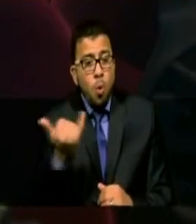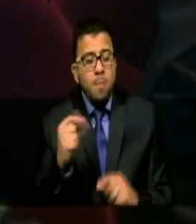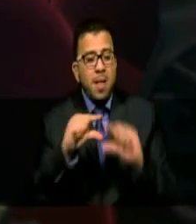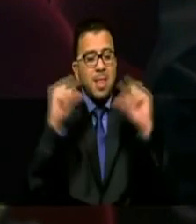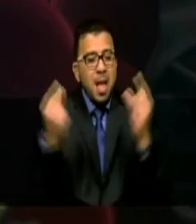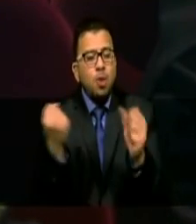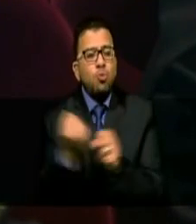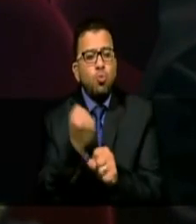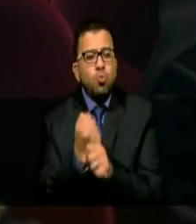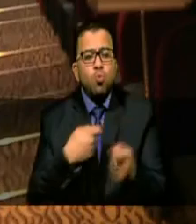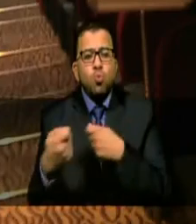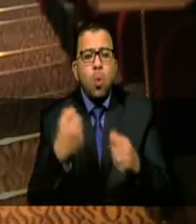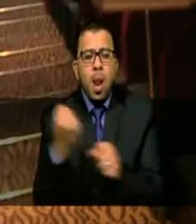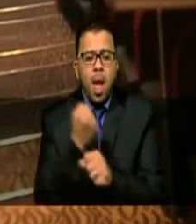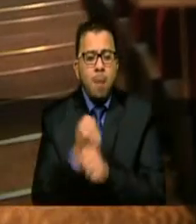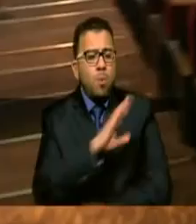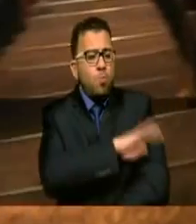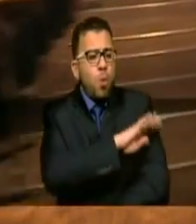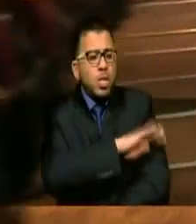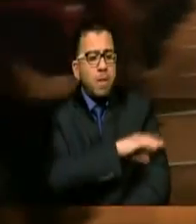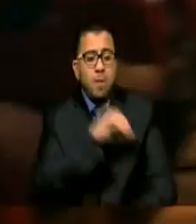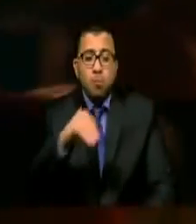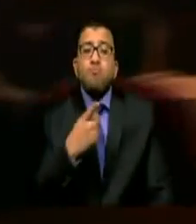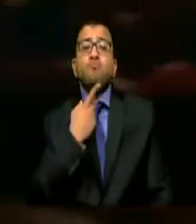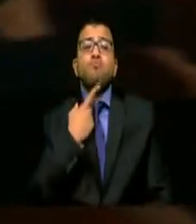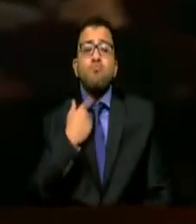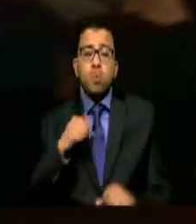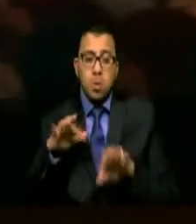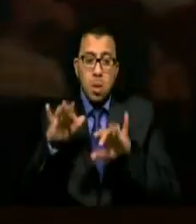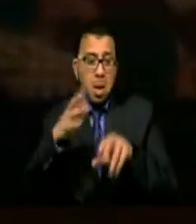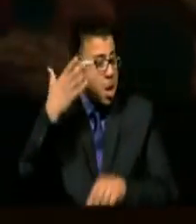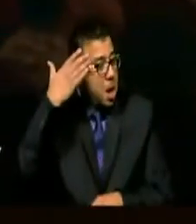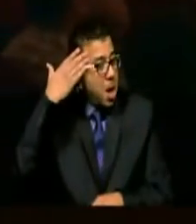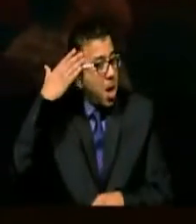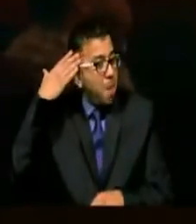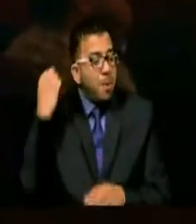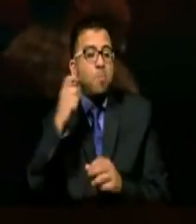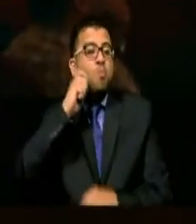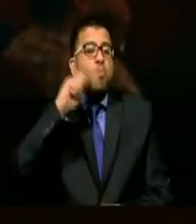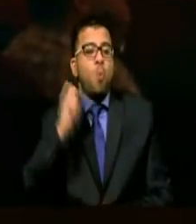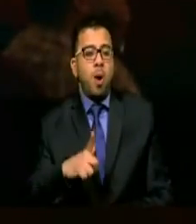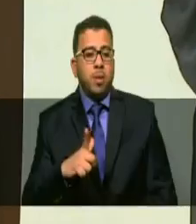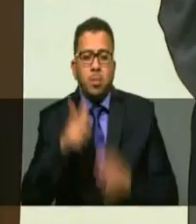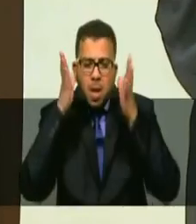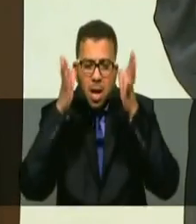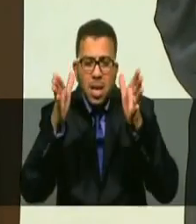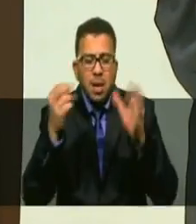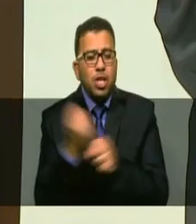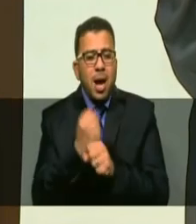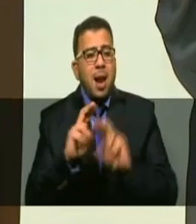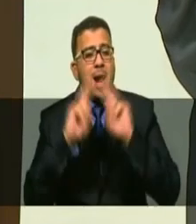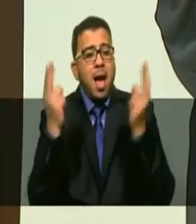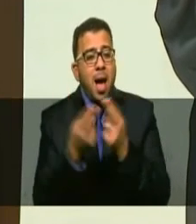في سوق العمل والتوظيف لتكون الوجهة المفضلة لأصحاب الخبرات من المواطنين. تهتم دائرة الأشغال